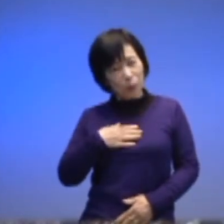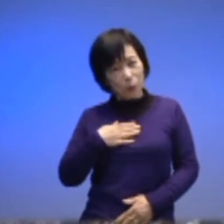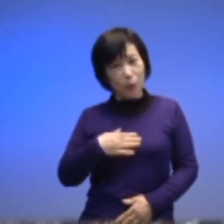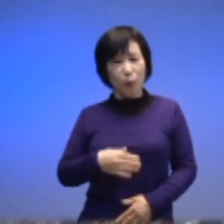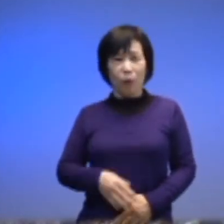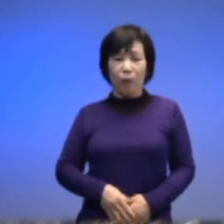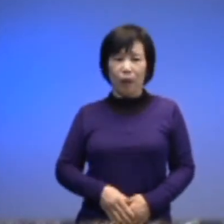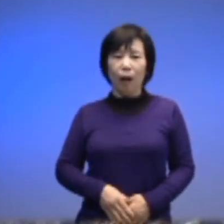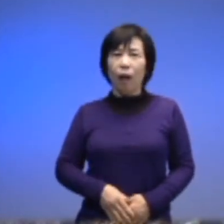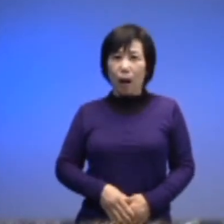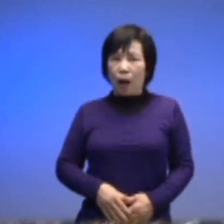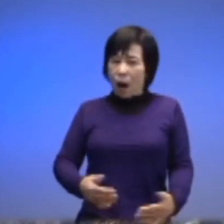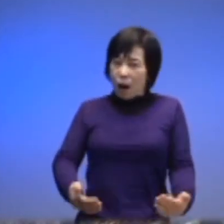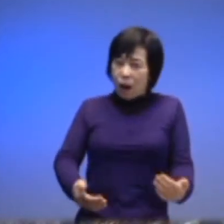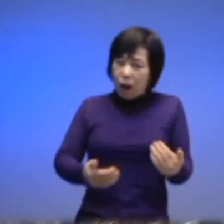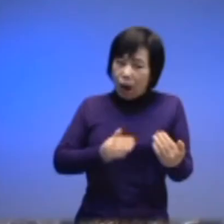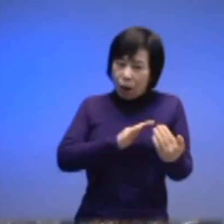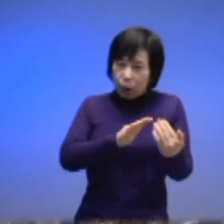触れやんかな。